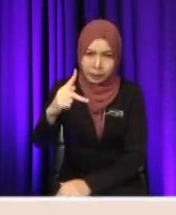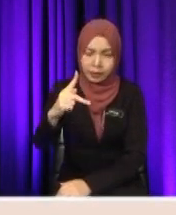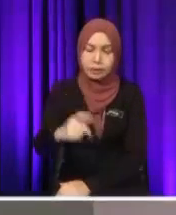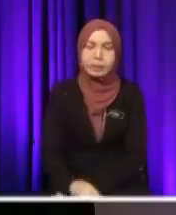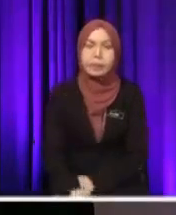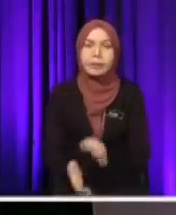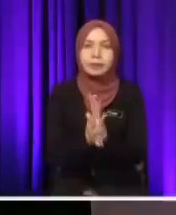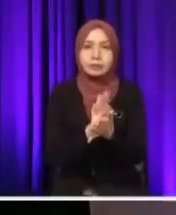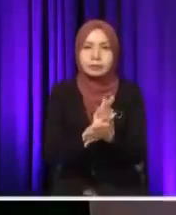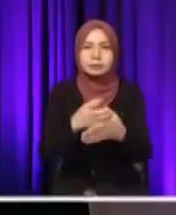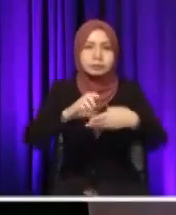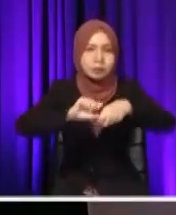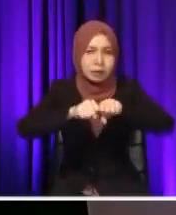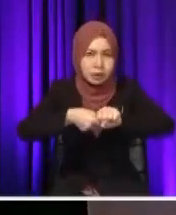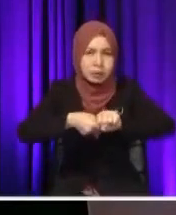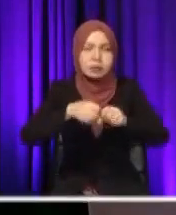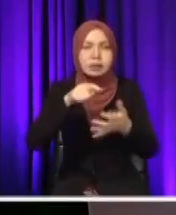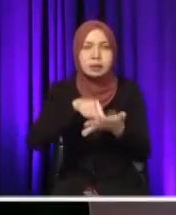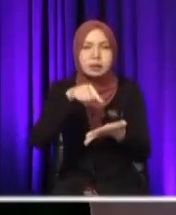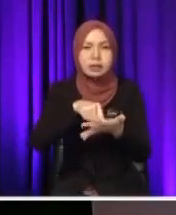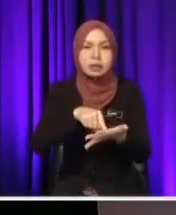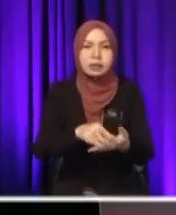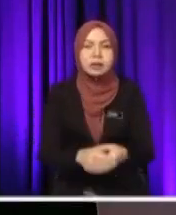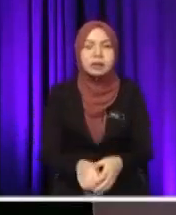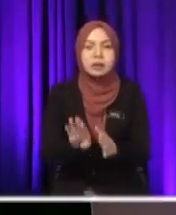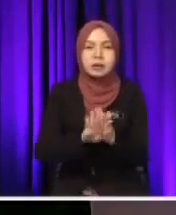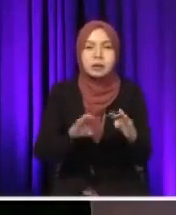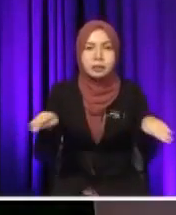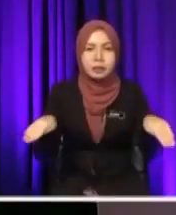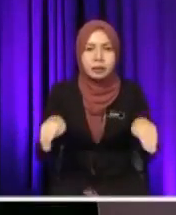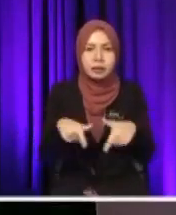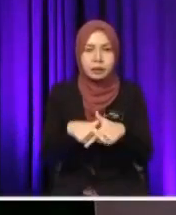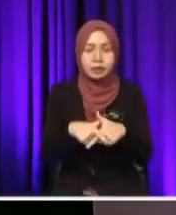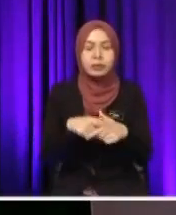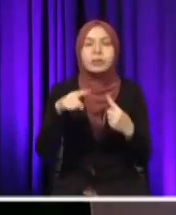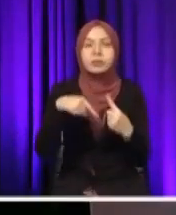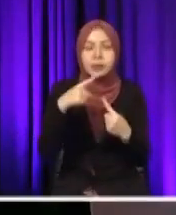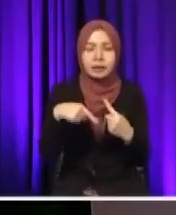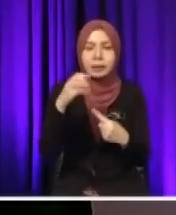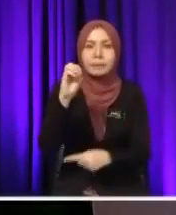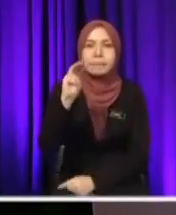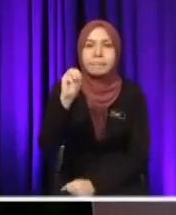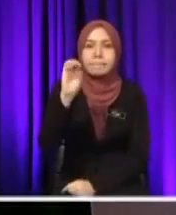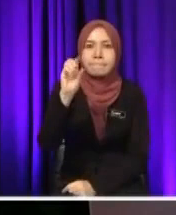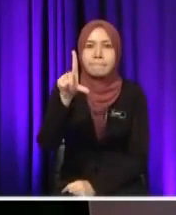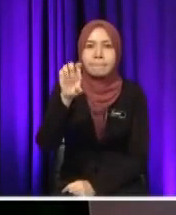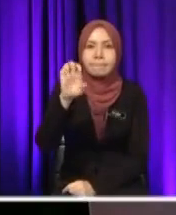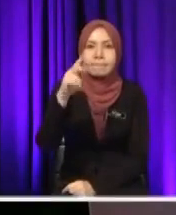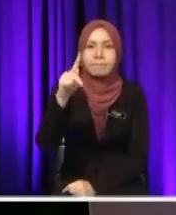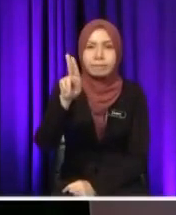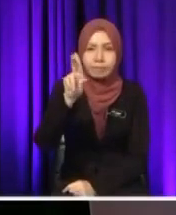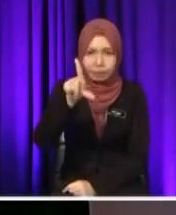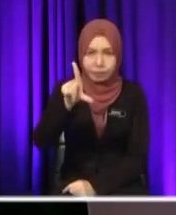Okay. Dan pengeksiran yang terakhir iaitu pengoksidaan minyak sawit berlaku apabila molekul minyak sawit bergabung dengan oksigen